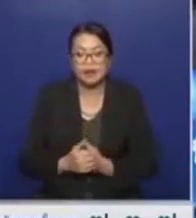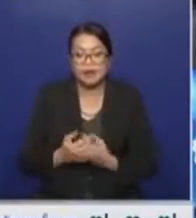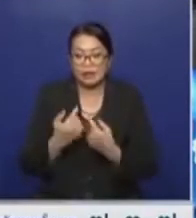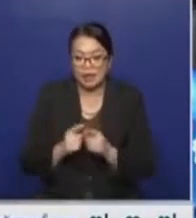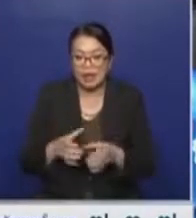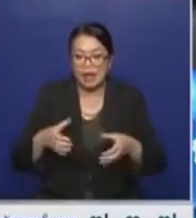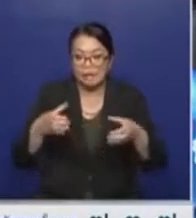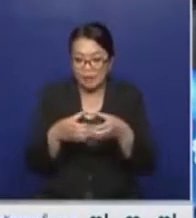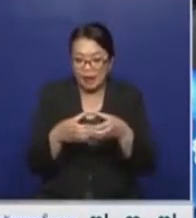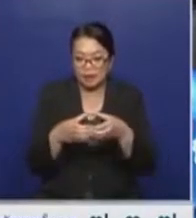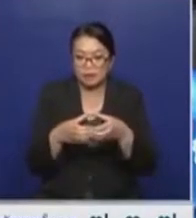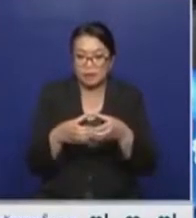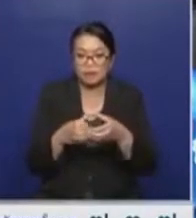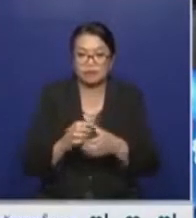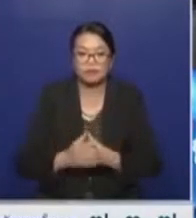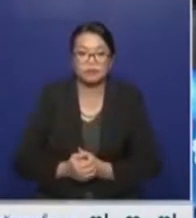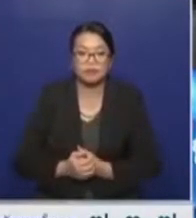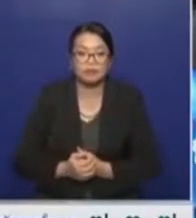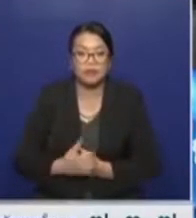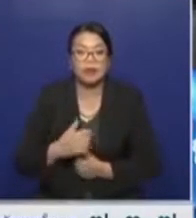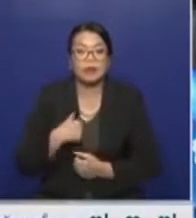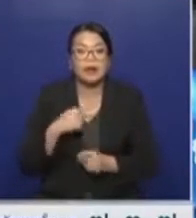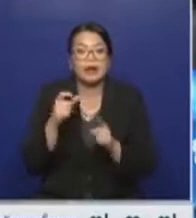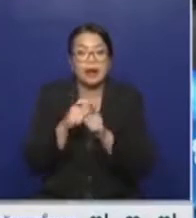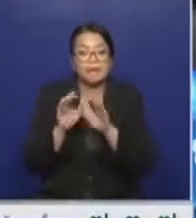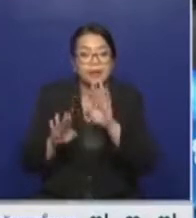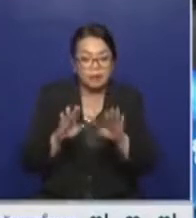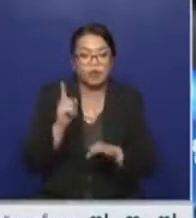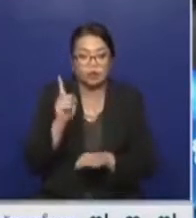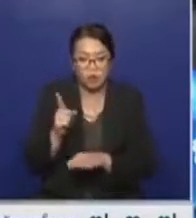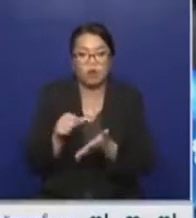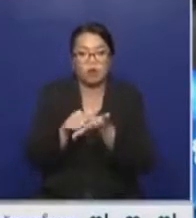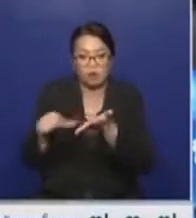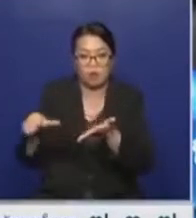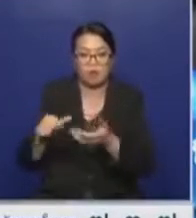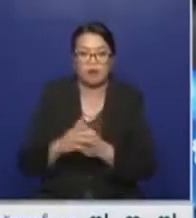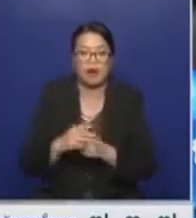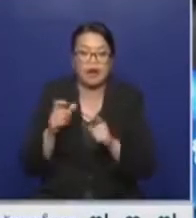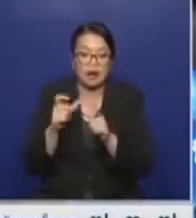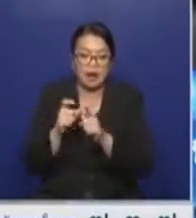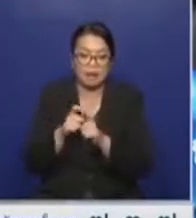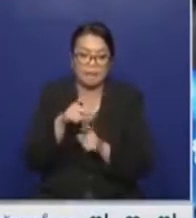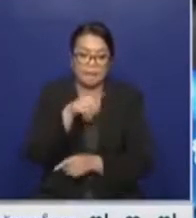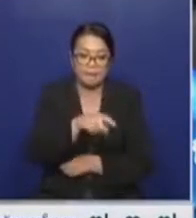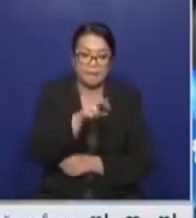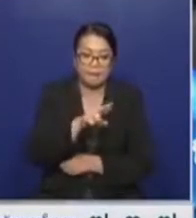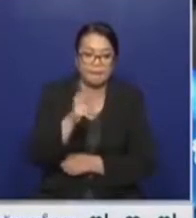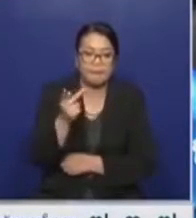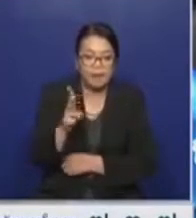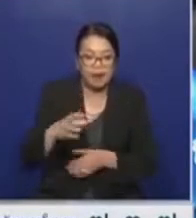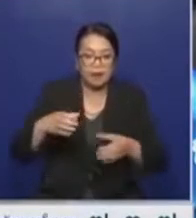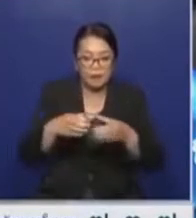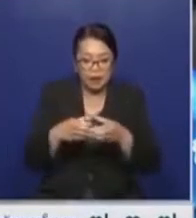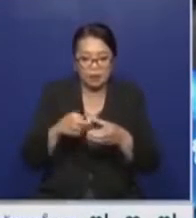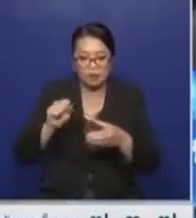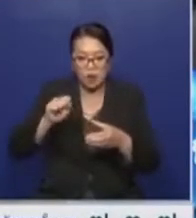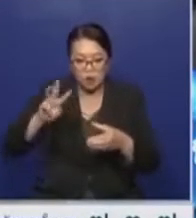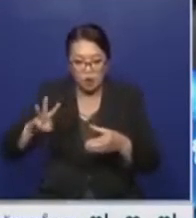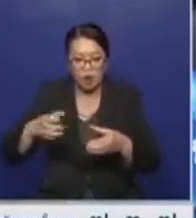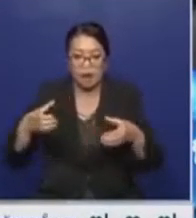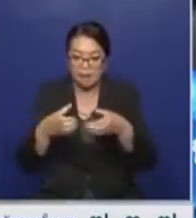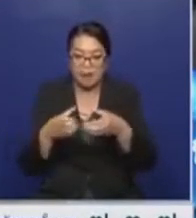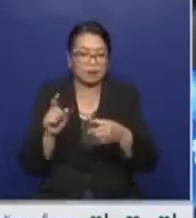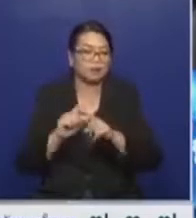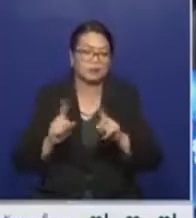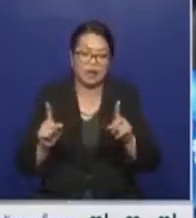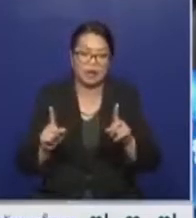าพัก ดิฉันเป็นคำเปรียบเปยนะคะ อันนี้ต้องถอนนะรู้อีกคำหนึ่งก็คือที่บุตรที่สมาชิกเป็นพรรคเขาไม่ได้เป็นพ